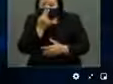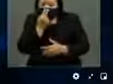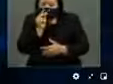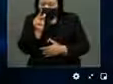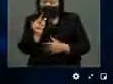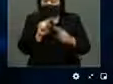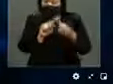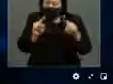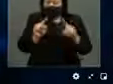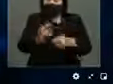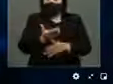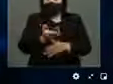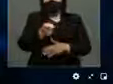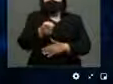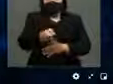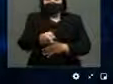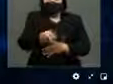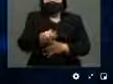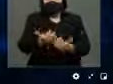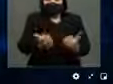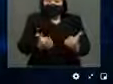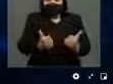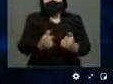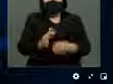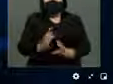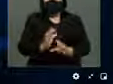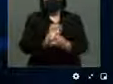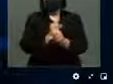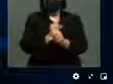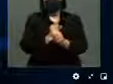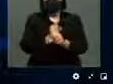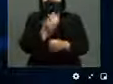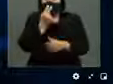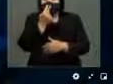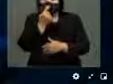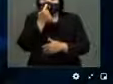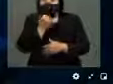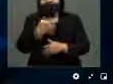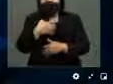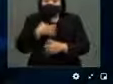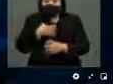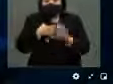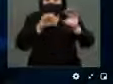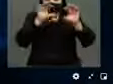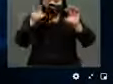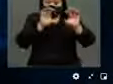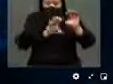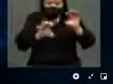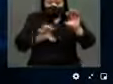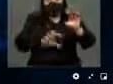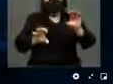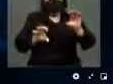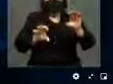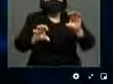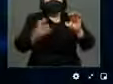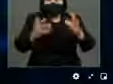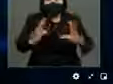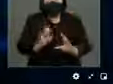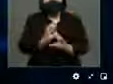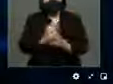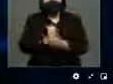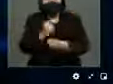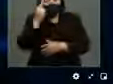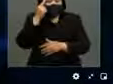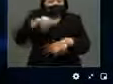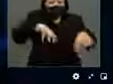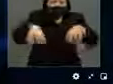แต่ว่ากลับเรียนว่านี่คือสิ่งที่เรานำภาพต่างๆขึ้นมาเป็นแผ่นเพื่อที่จะได้ดำเนินการวางยุทธ